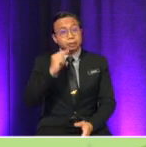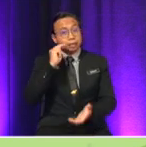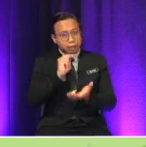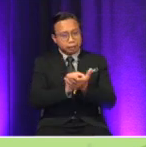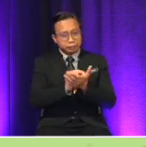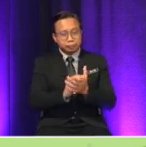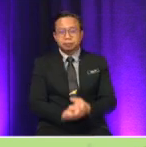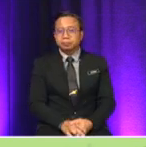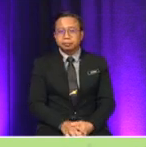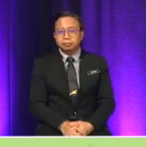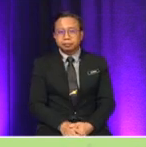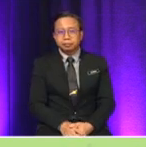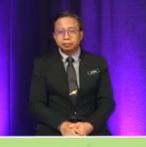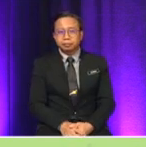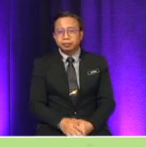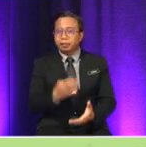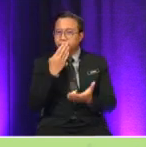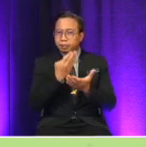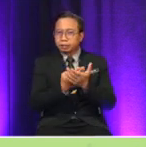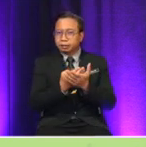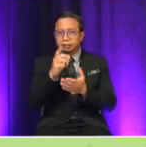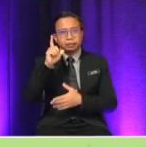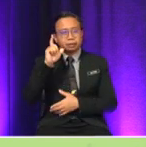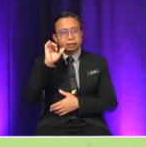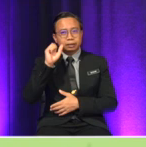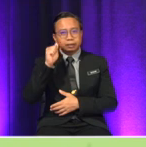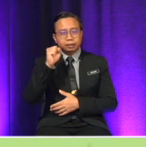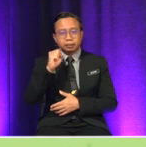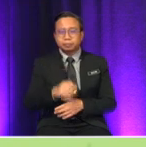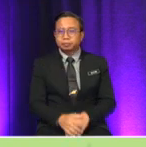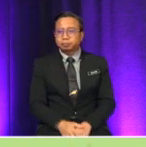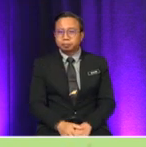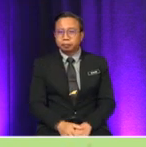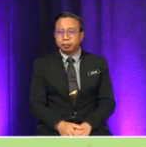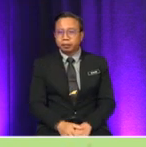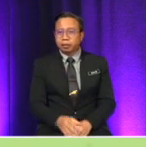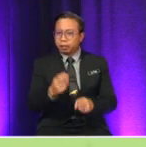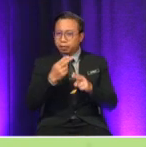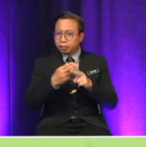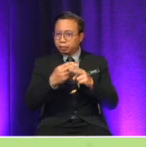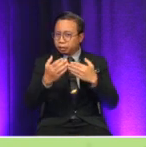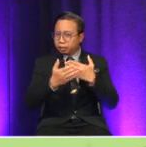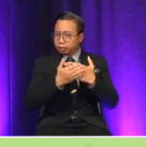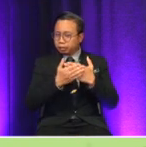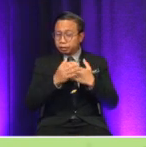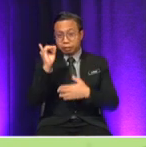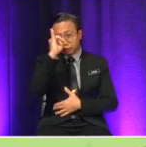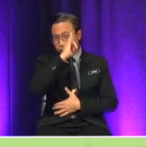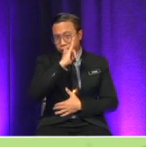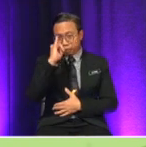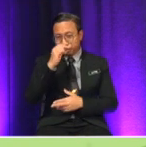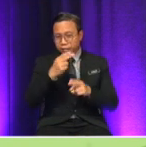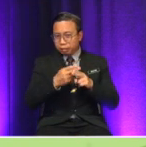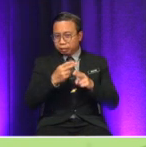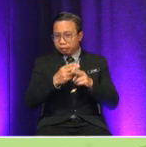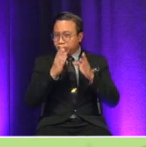ni, tapi hatinya baik. Okey, Lisa. Hai Lisa. Wah, dekat-dekat dah nama mereka. Dan indahnya nama dan